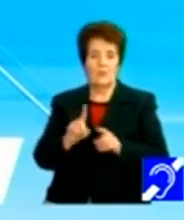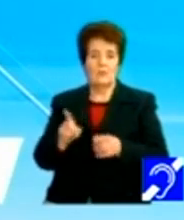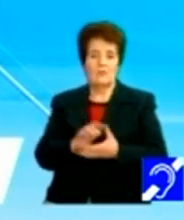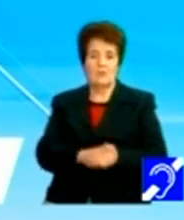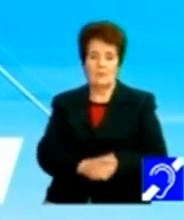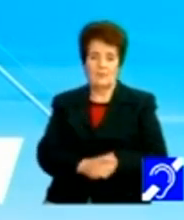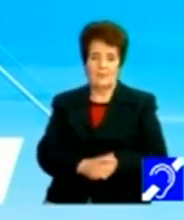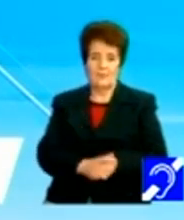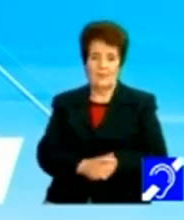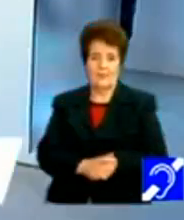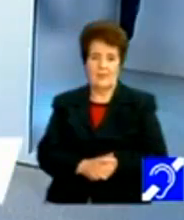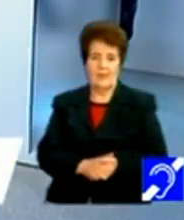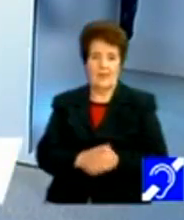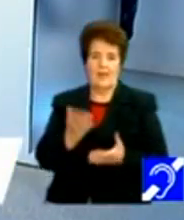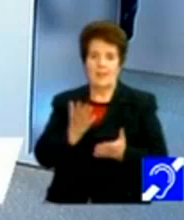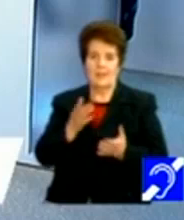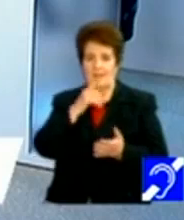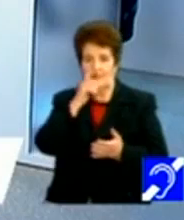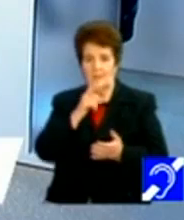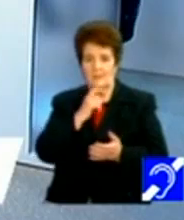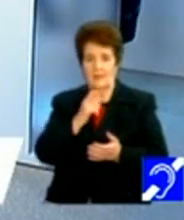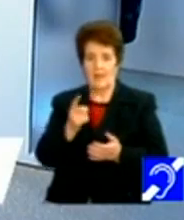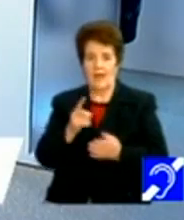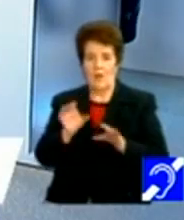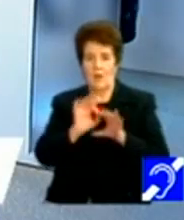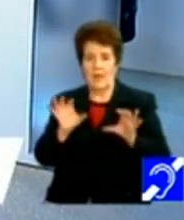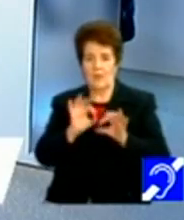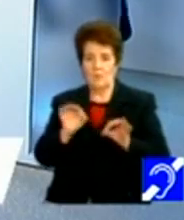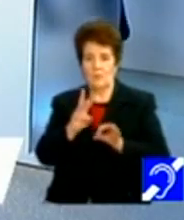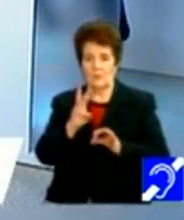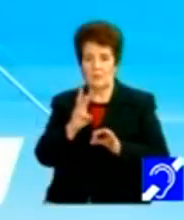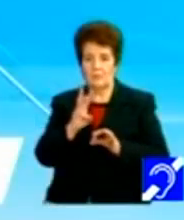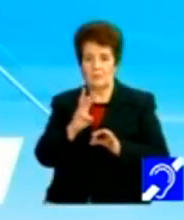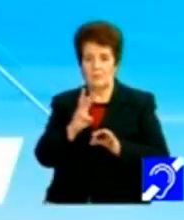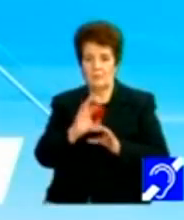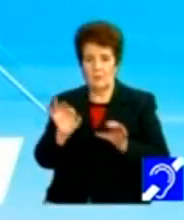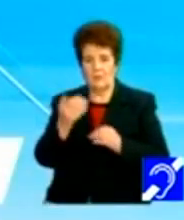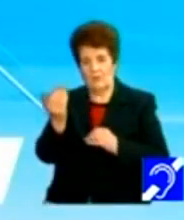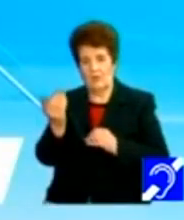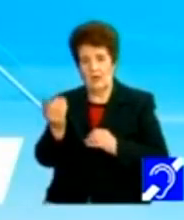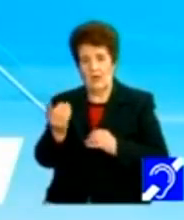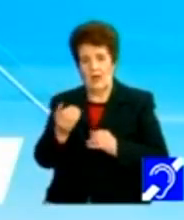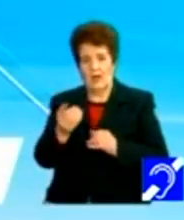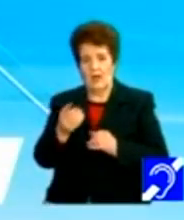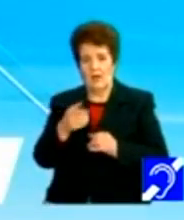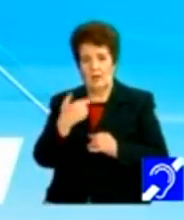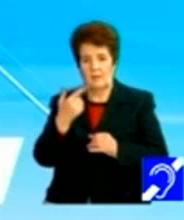departe. Dar n-am înțeles întrebarea. Păi la o emisiune, la un alt post de televiziune, dumneata